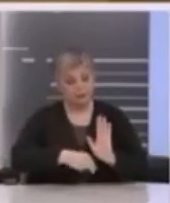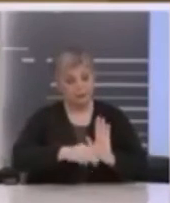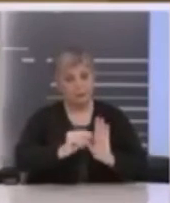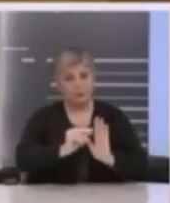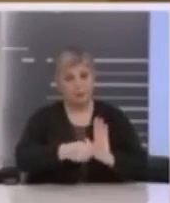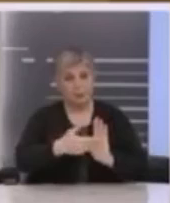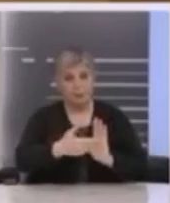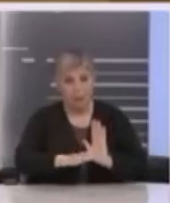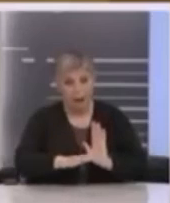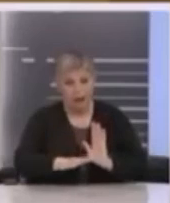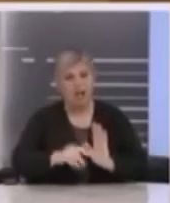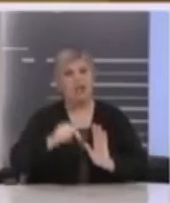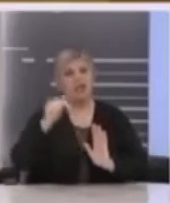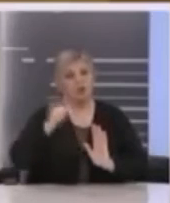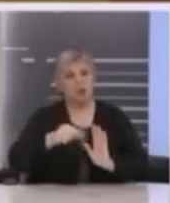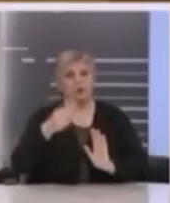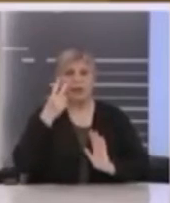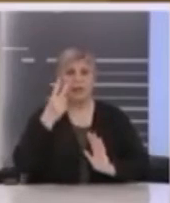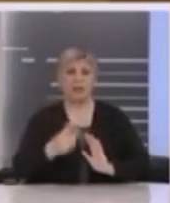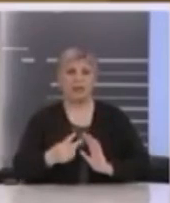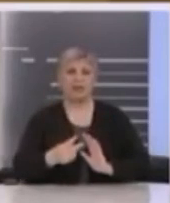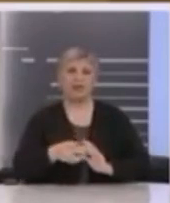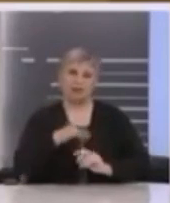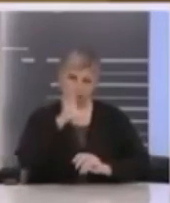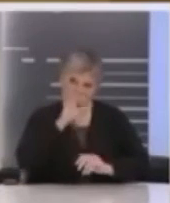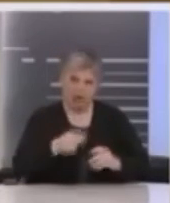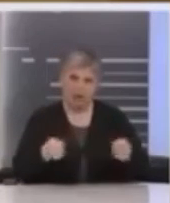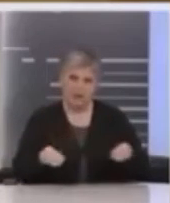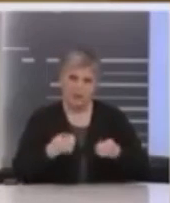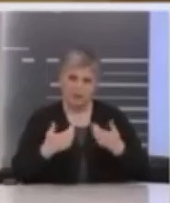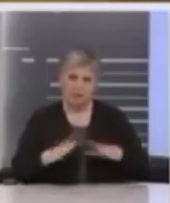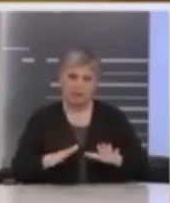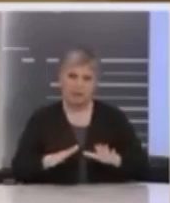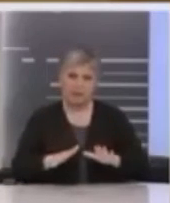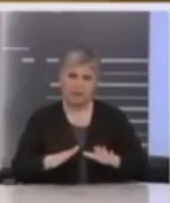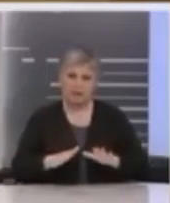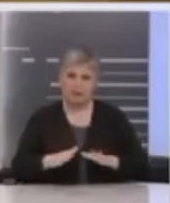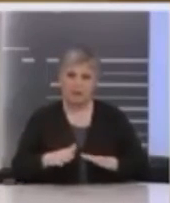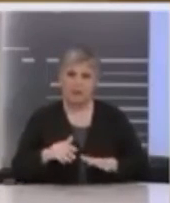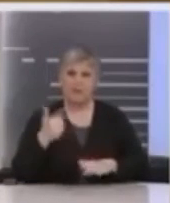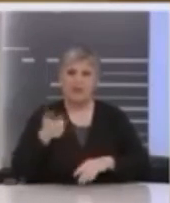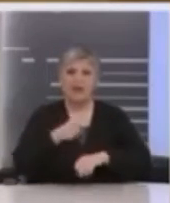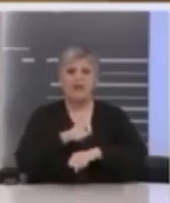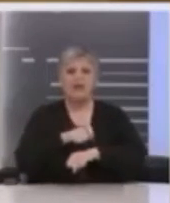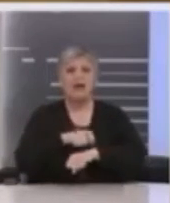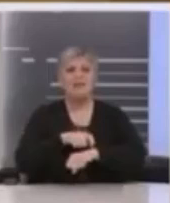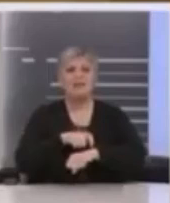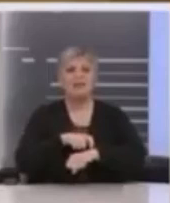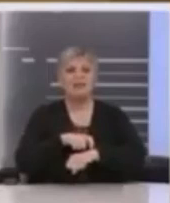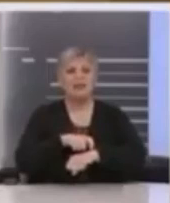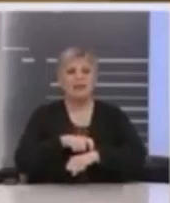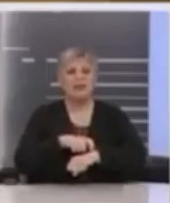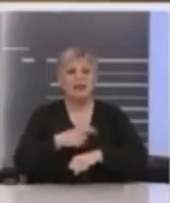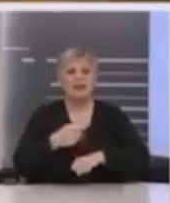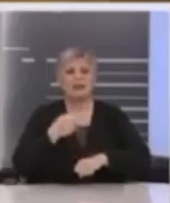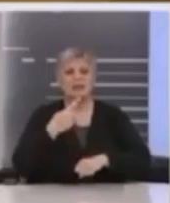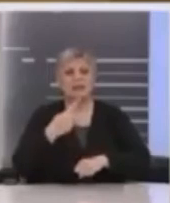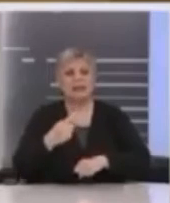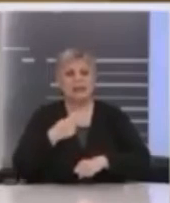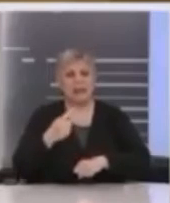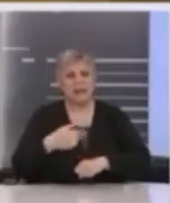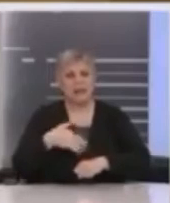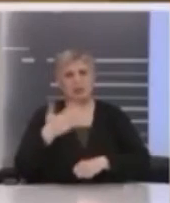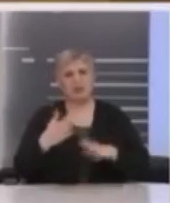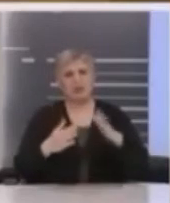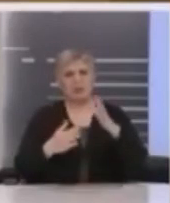Τσίπρα όπερ και εγένετο. Και τώρα δεν θα έχουν, λέει, προληπτική. Για ολοκληρώστε, κύριε Βερζέλη.